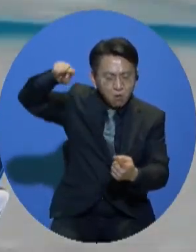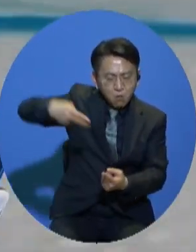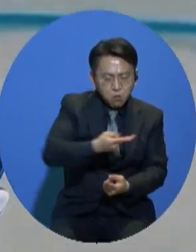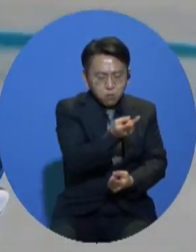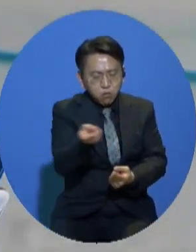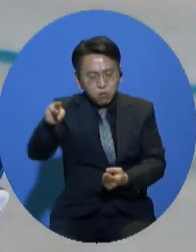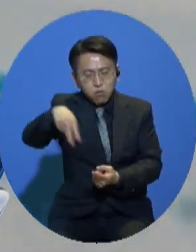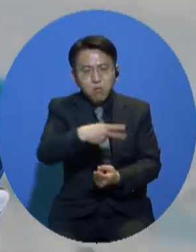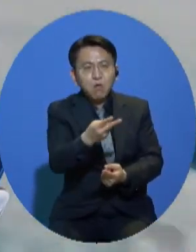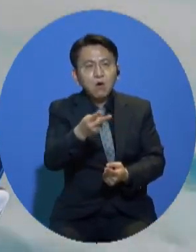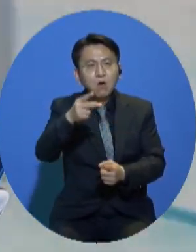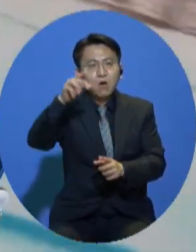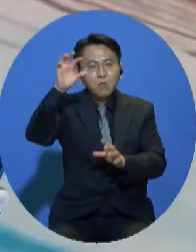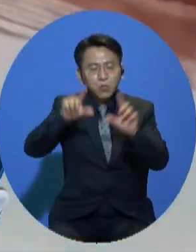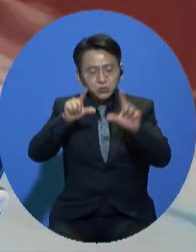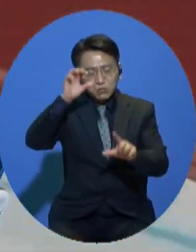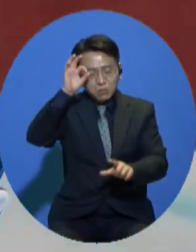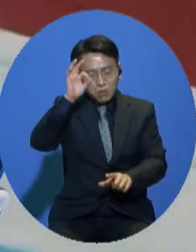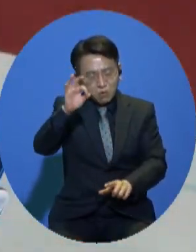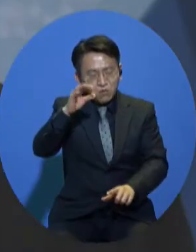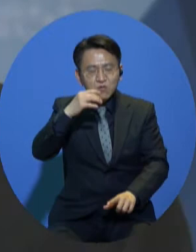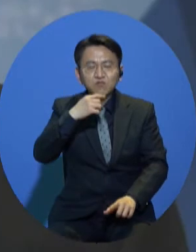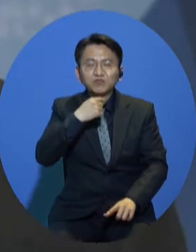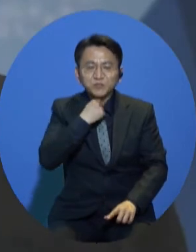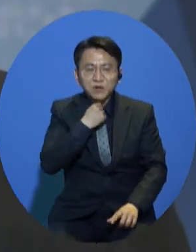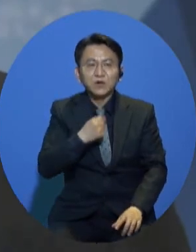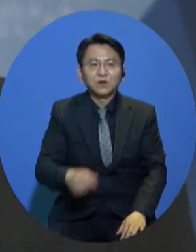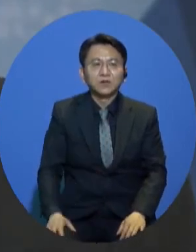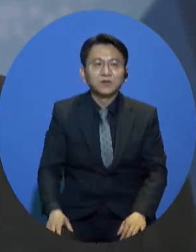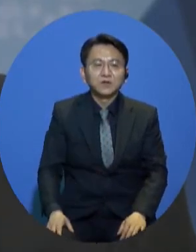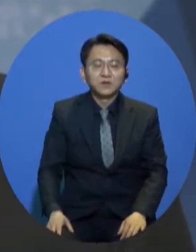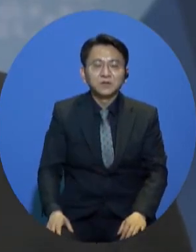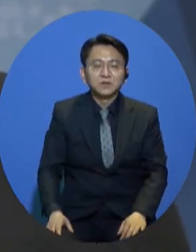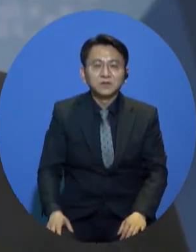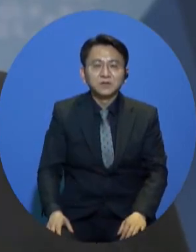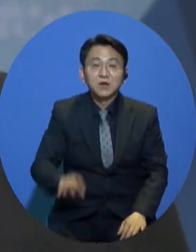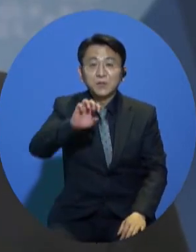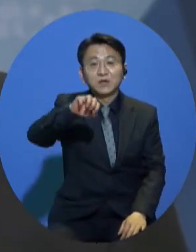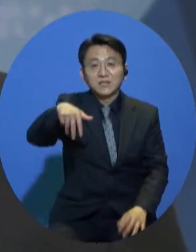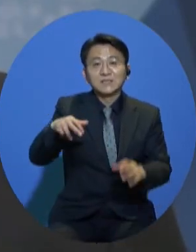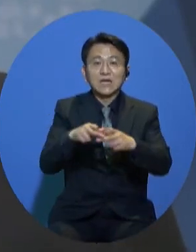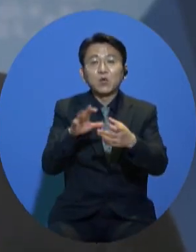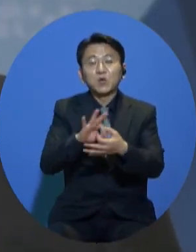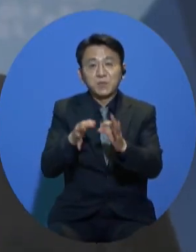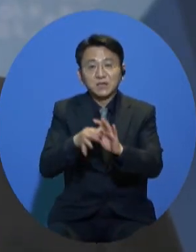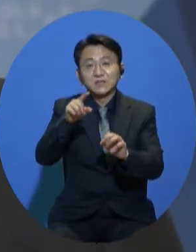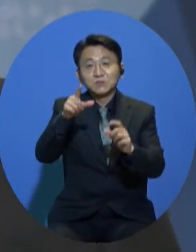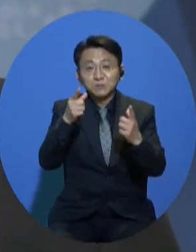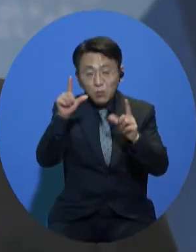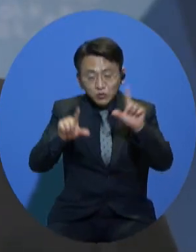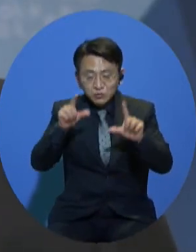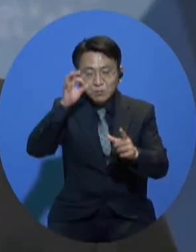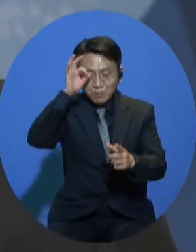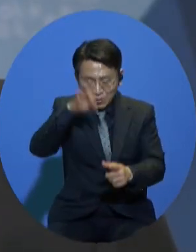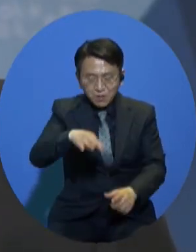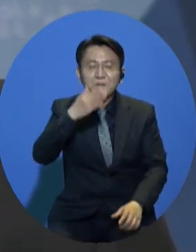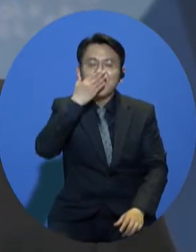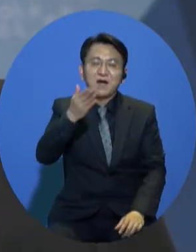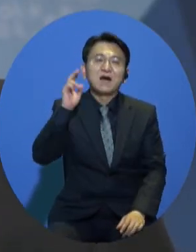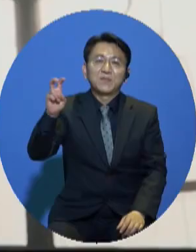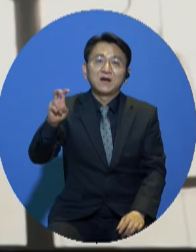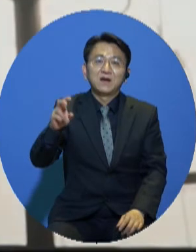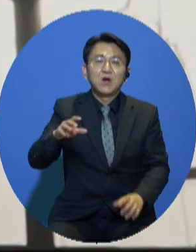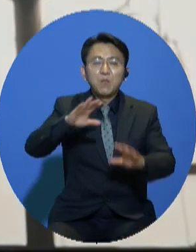내려오는 모습들을 보게 될 것 같습니다. 직접 평창 패럴림픽에서 이런 모습들을 볼 수 있을 것입니다. 그렇기